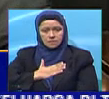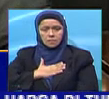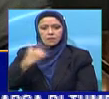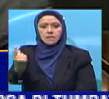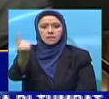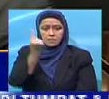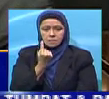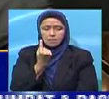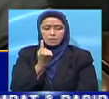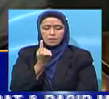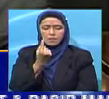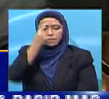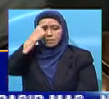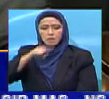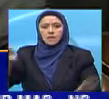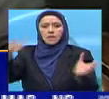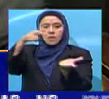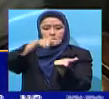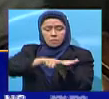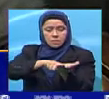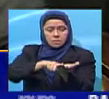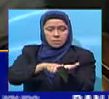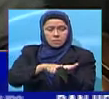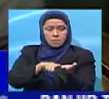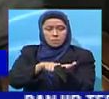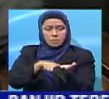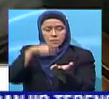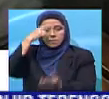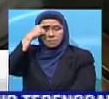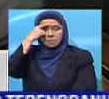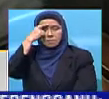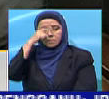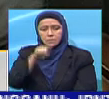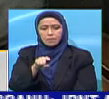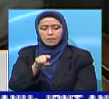hadapan untuk membuat laporan bagi